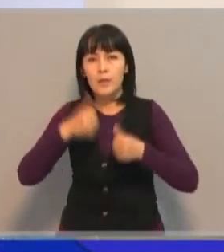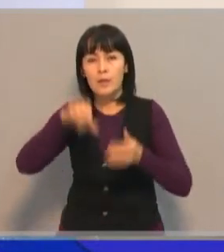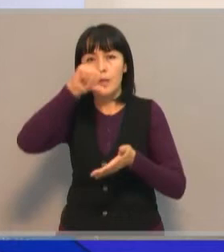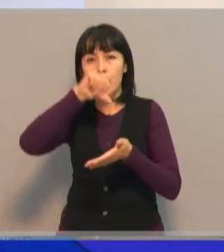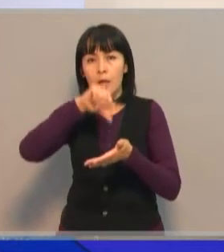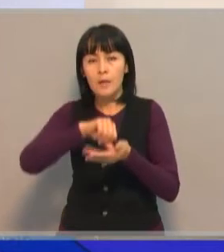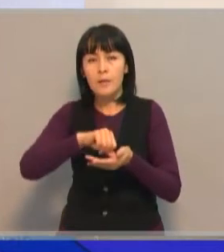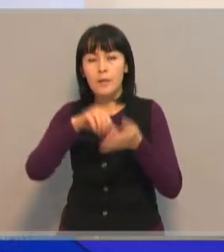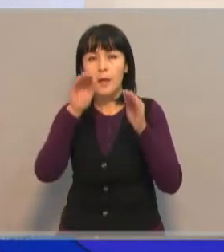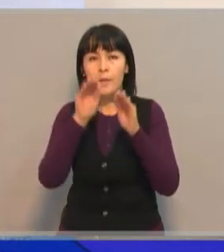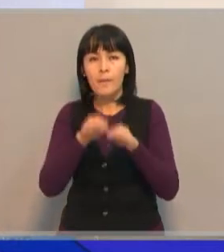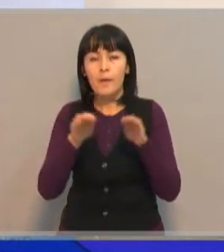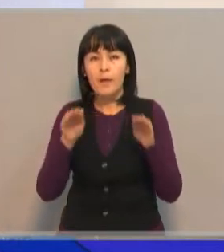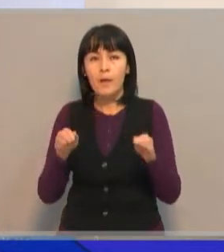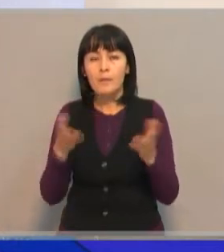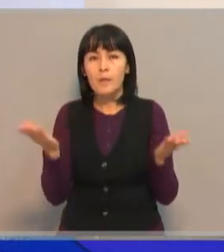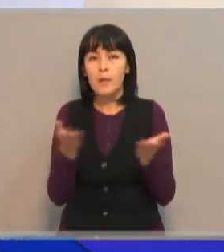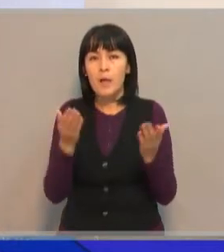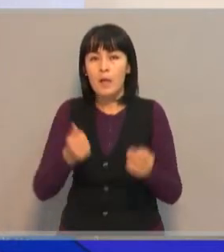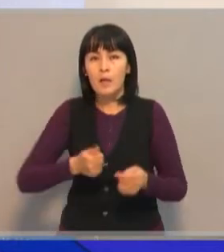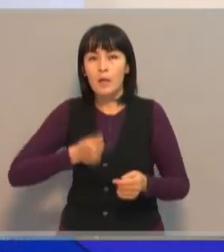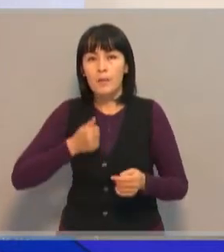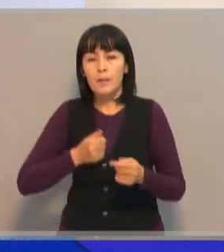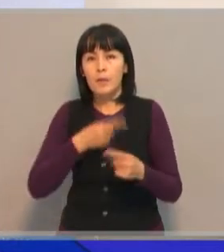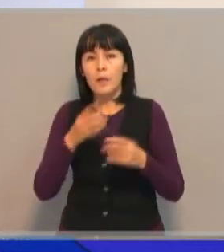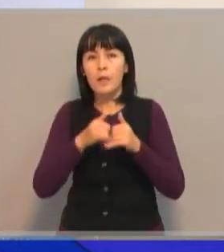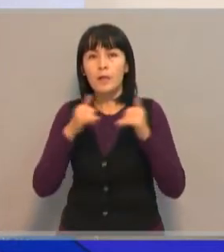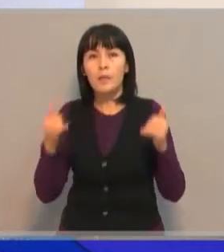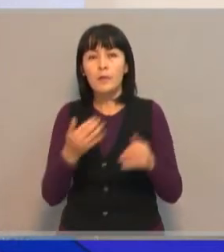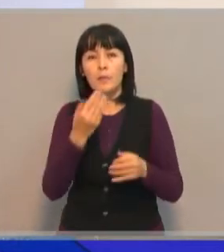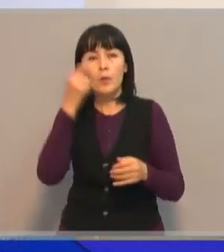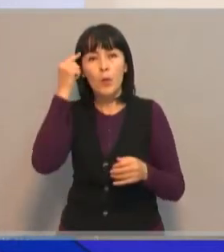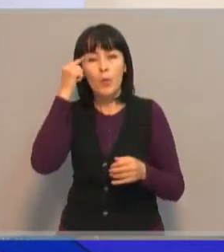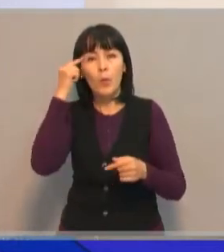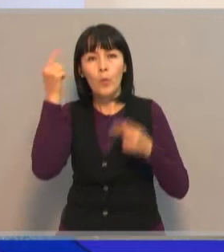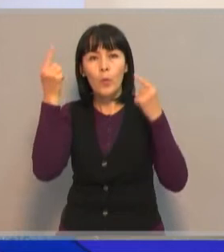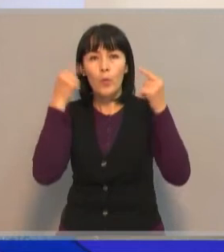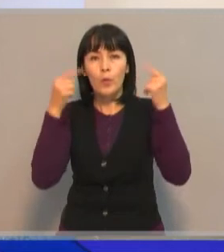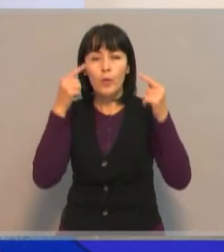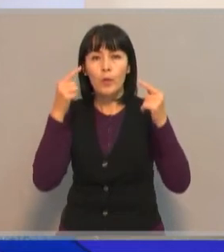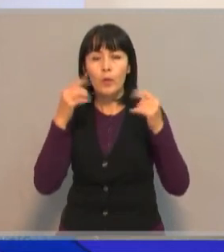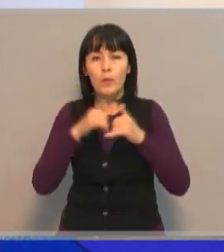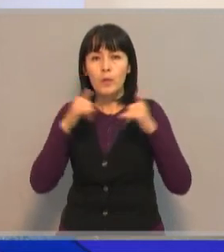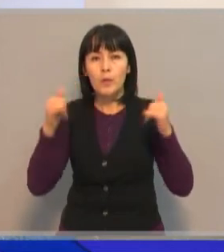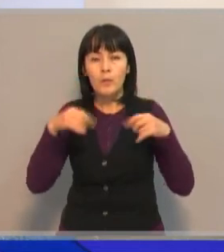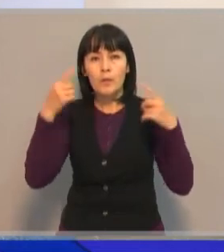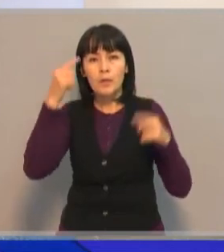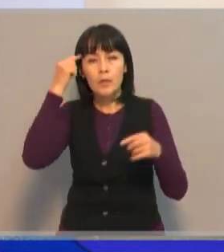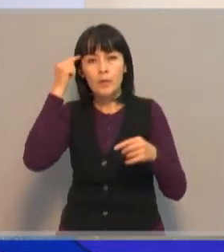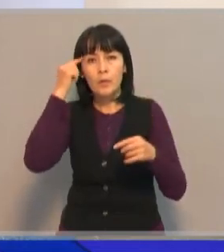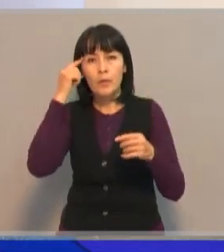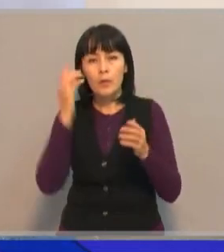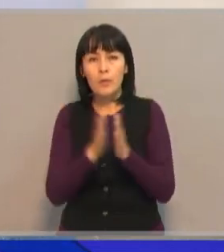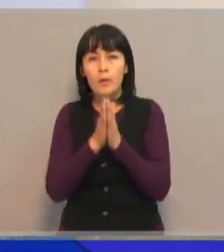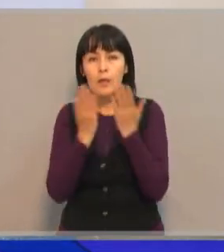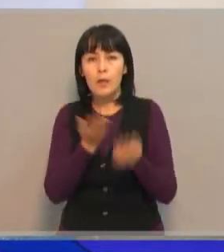дебатқа қатысқан балаларымыздың қандай қабілеттері дамиды. Міне, ойлау қабілеттері, жан жақтылығы, терең ойлар,